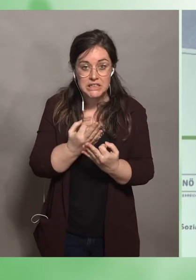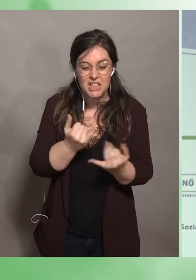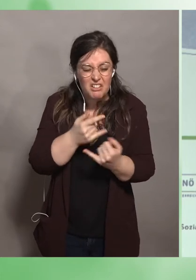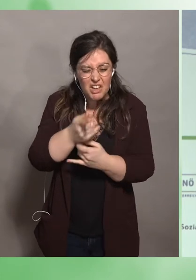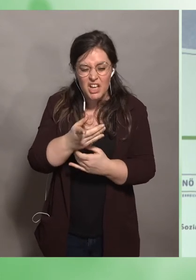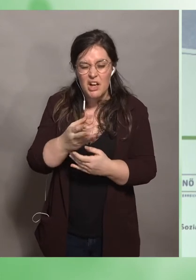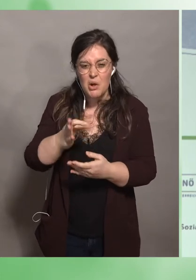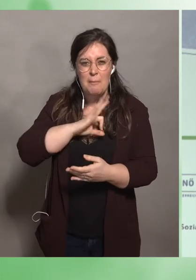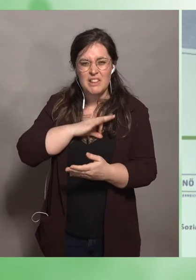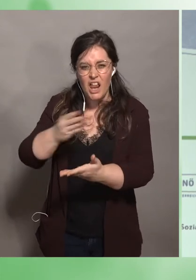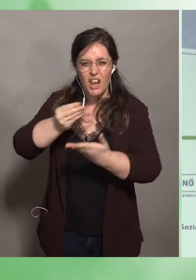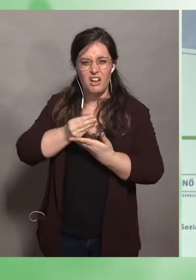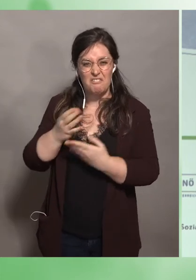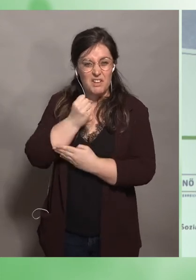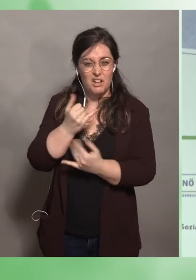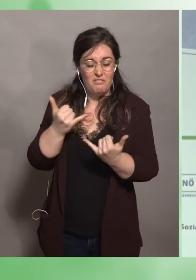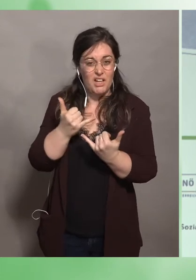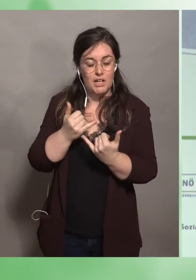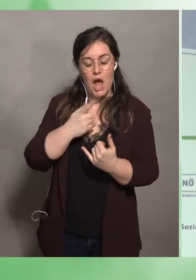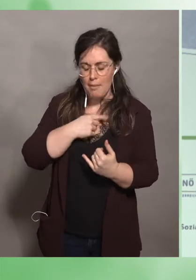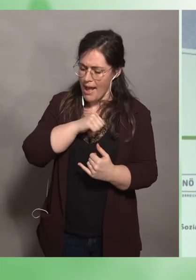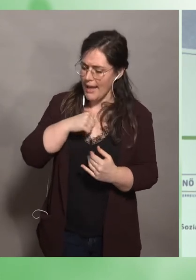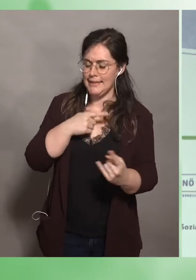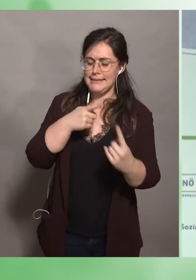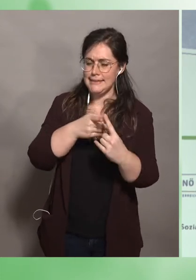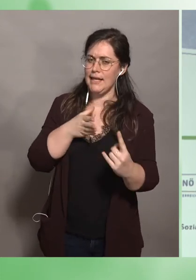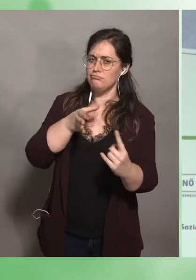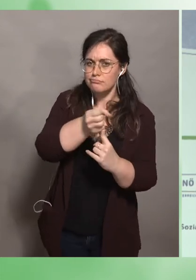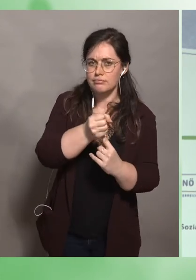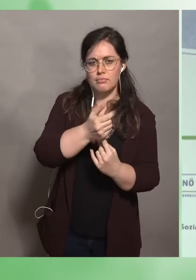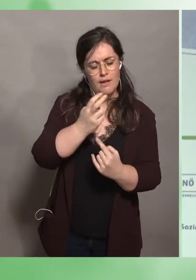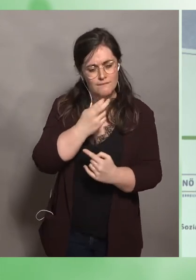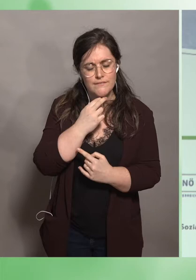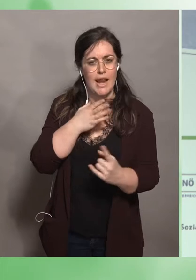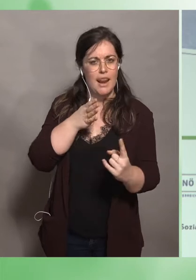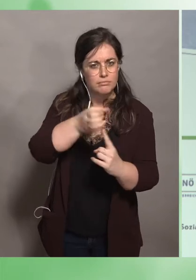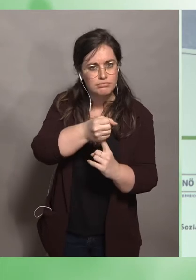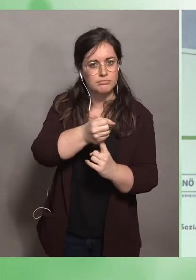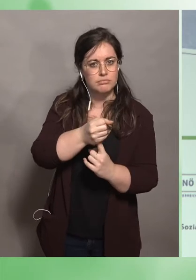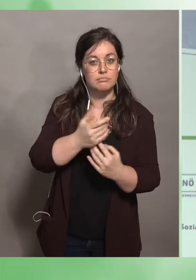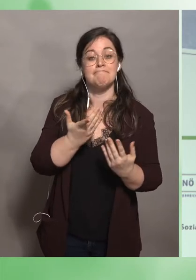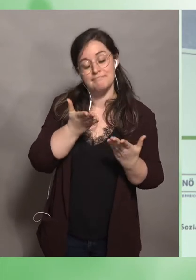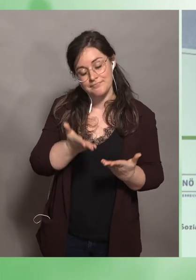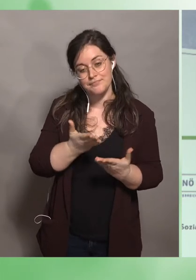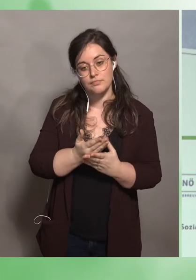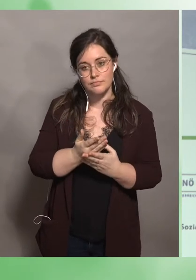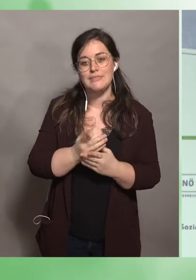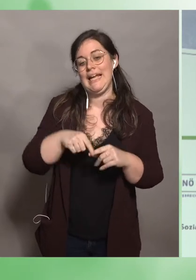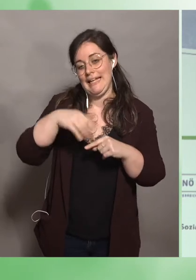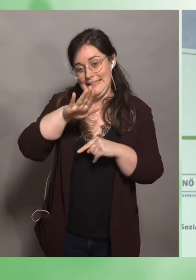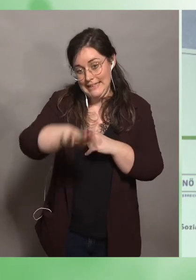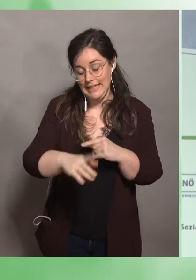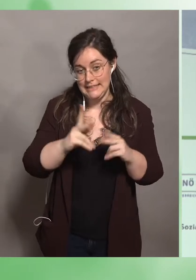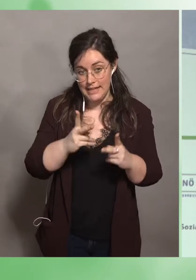eine Medaille gewinnen bei den Paralympics? Aber ich habe mir dieses Ziel gesetzt und ich wollte das unbedingt erreichen. Und das hat dazu geführt, und das Nächste, das man lernen kann aus